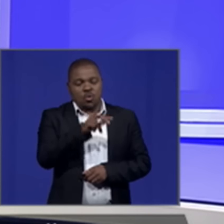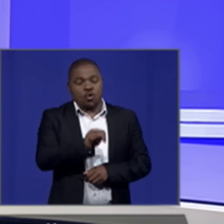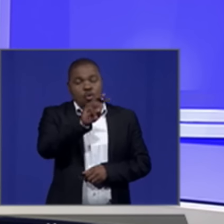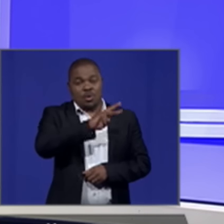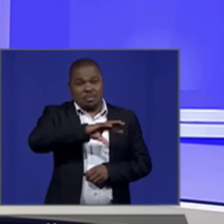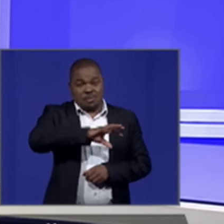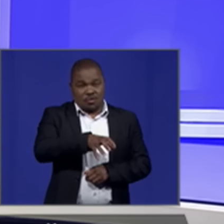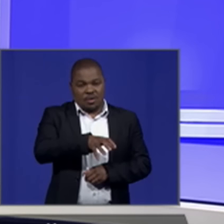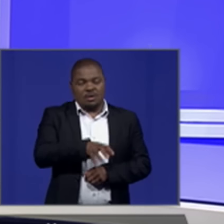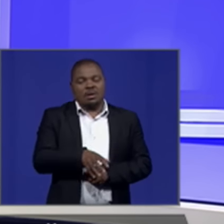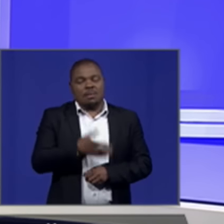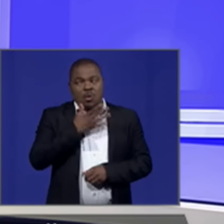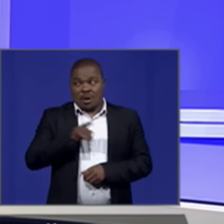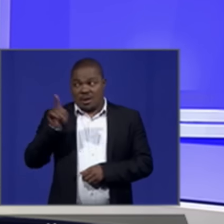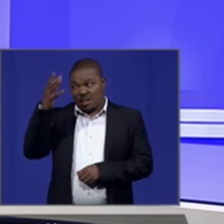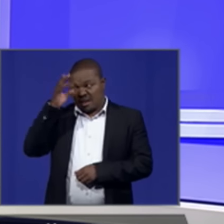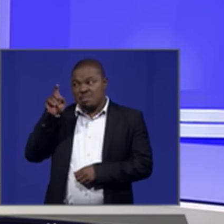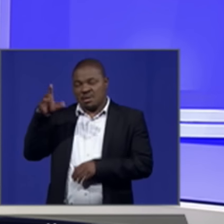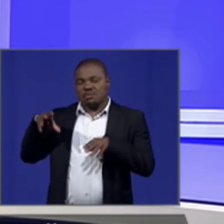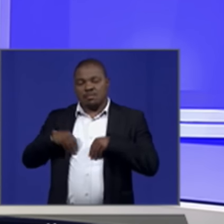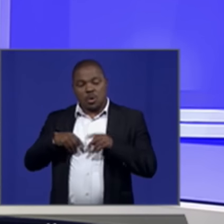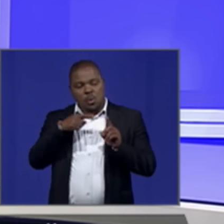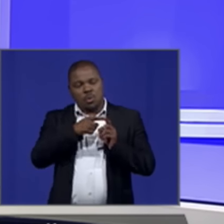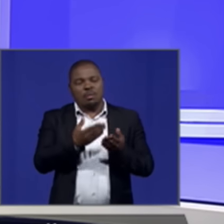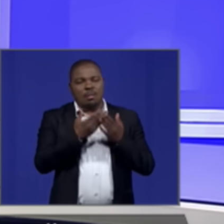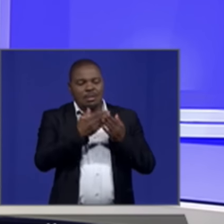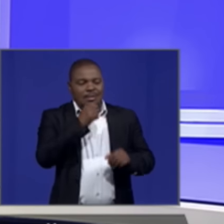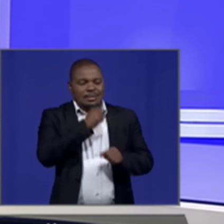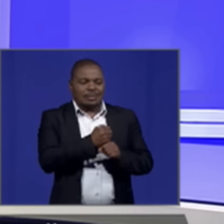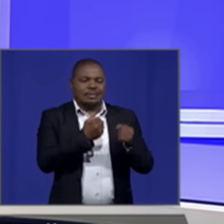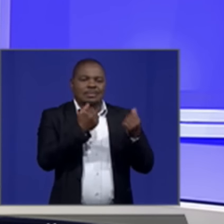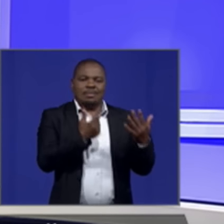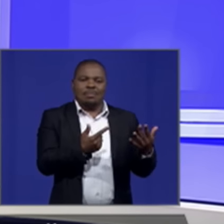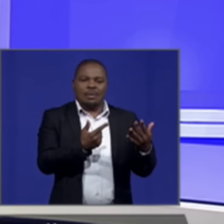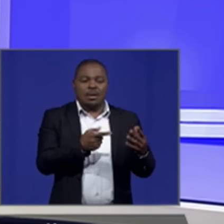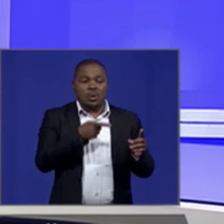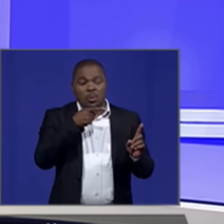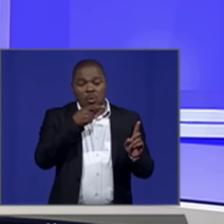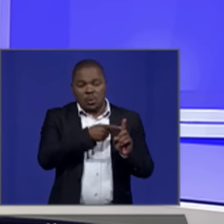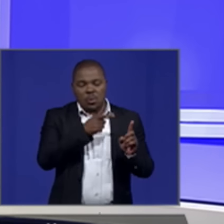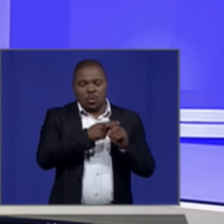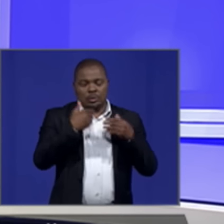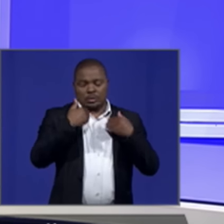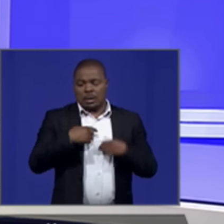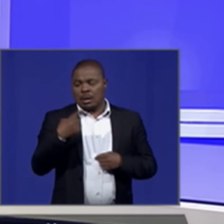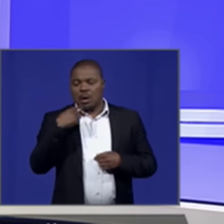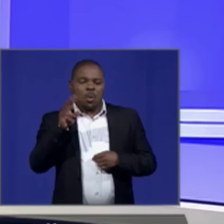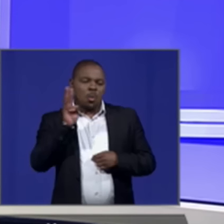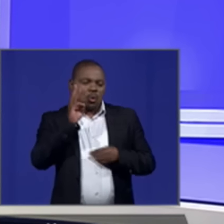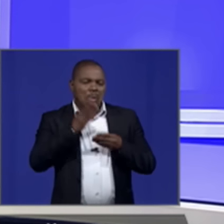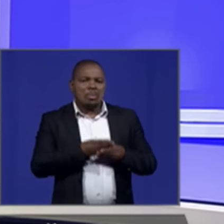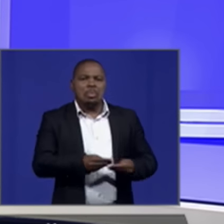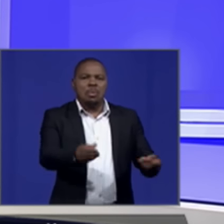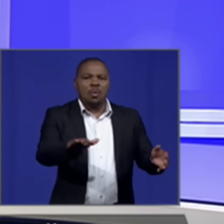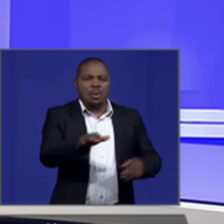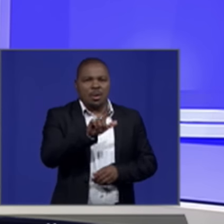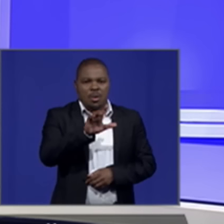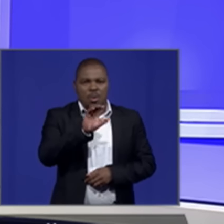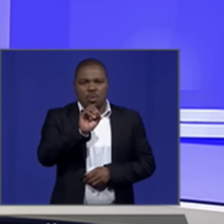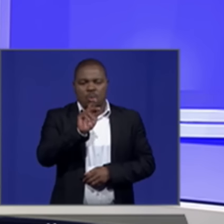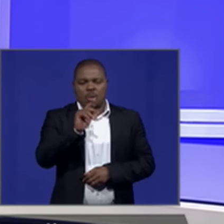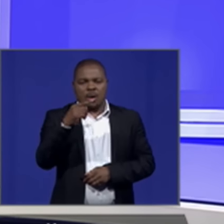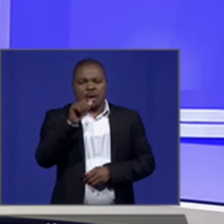West go begwa fa sere e le moithuti wa mophato wa bosupa a ne a gogolwa ke metsi ka Sontaga kwa motseng wa Lokgabeng se se